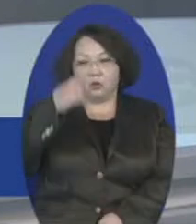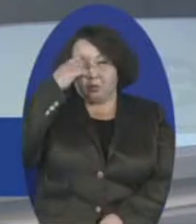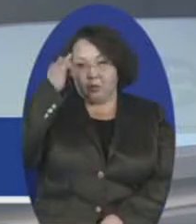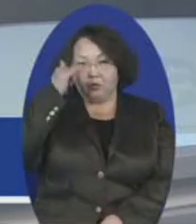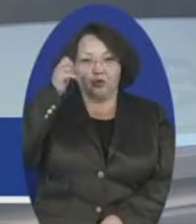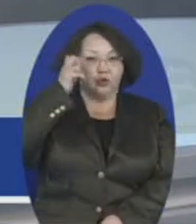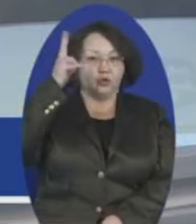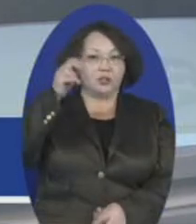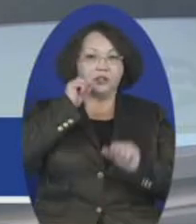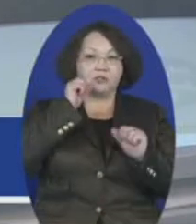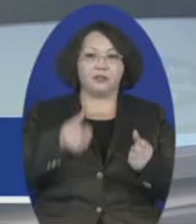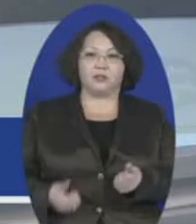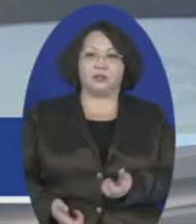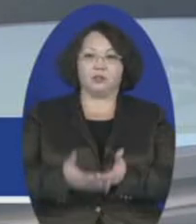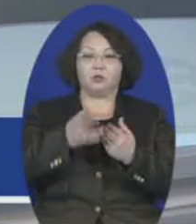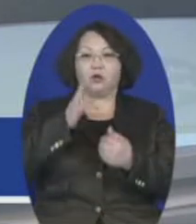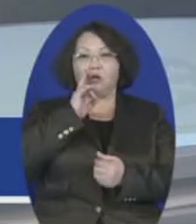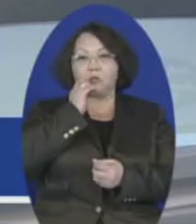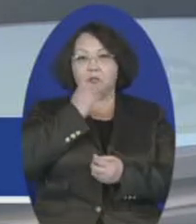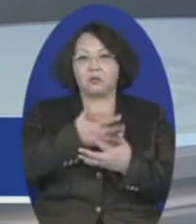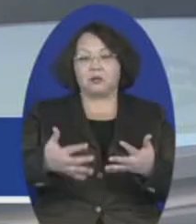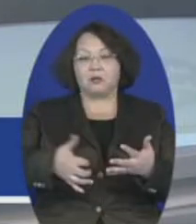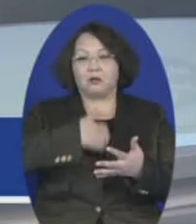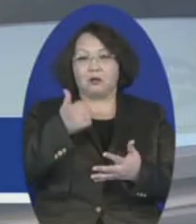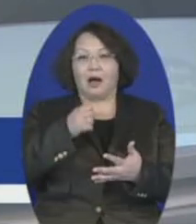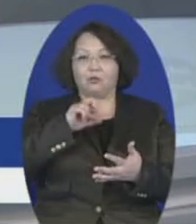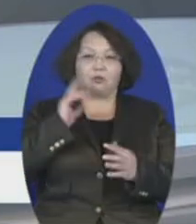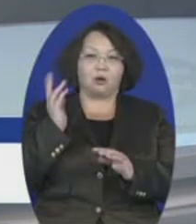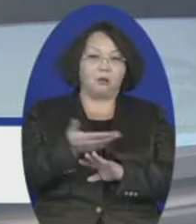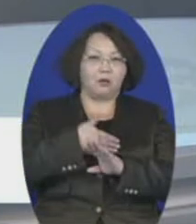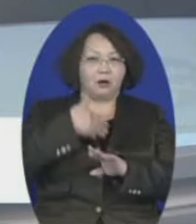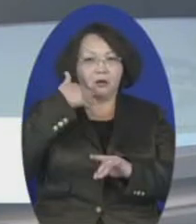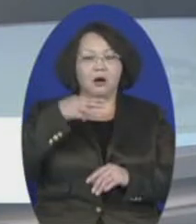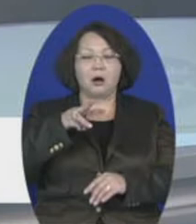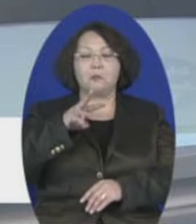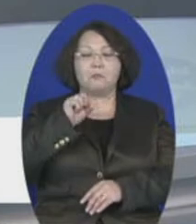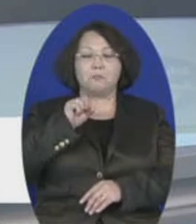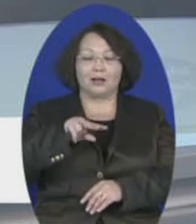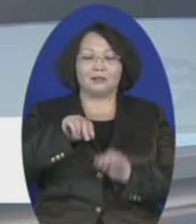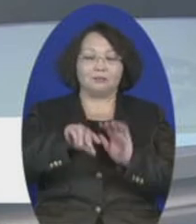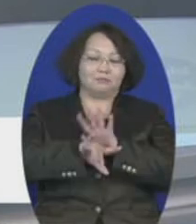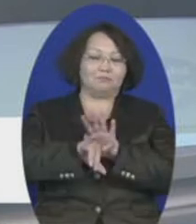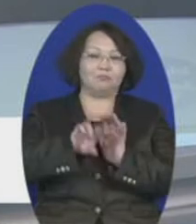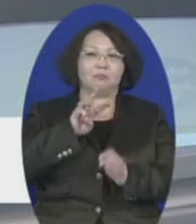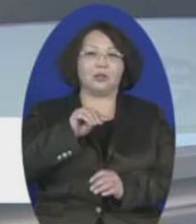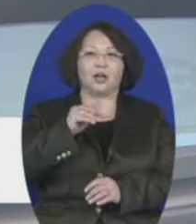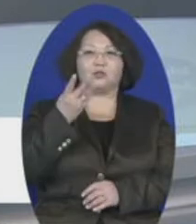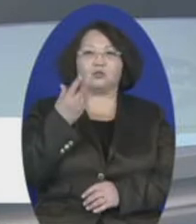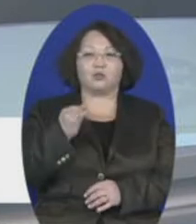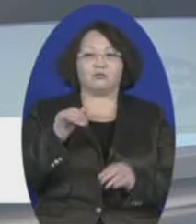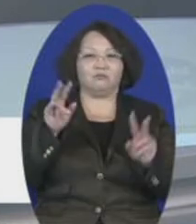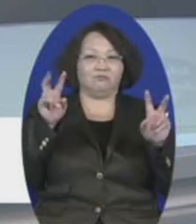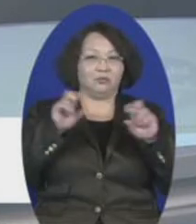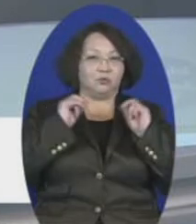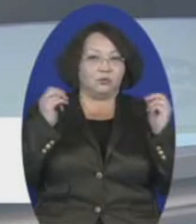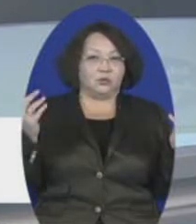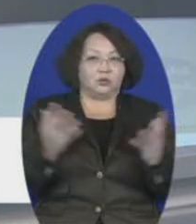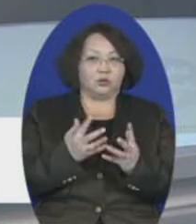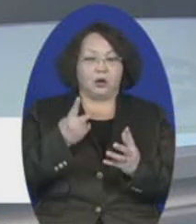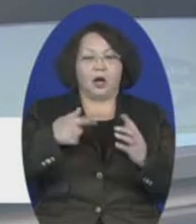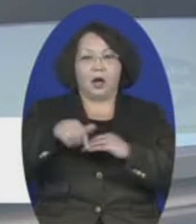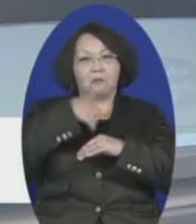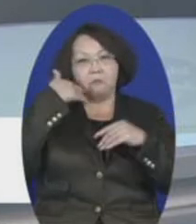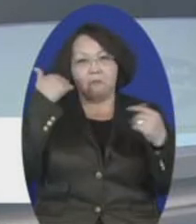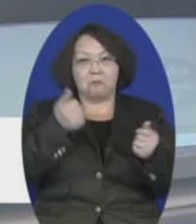Монгол улсын ерөнхийлөгч Ивэл Дор хүнсний хангамж аюулгүй байдал мал аж ахуй үндэсний чуулган боллоо. 21 аймгийн малчид, салбарын мэрэгжилтнүүд,